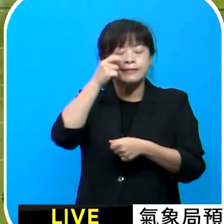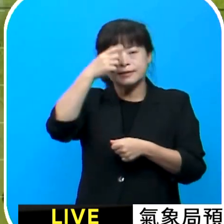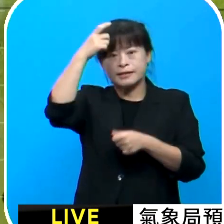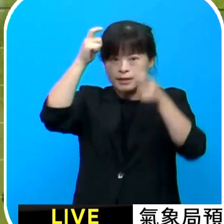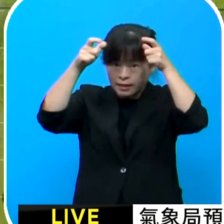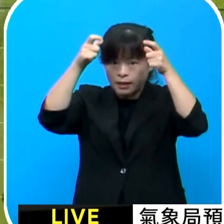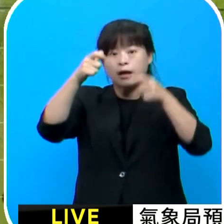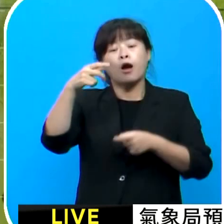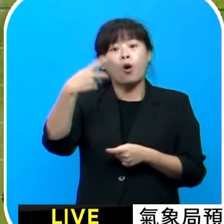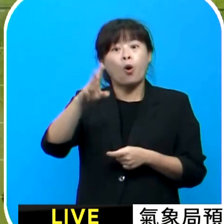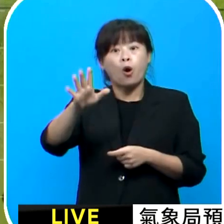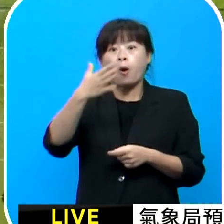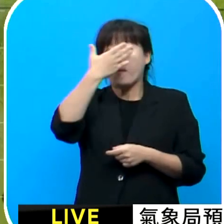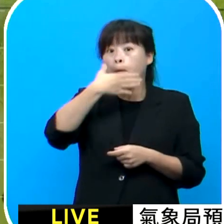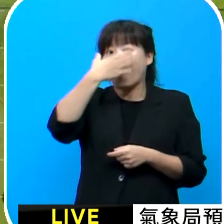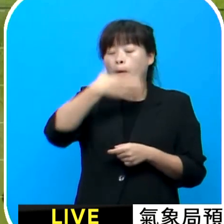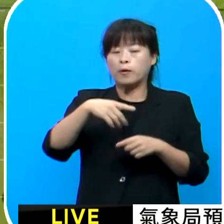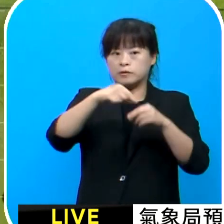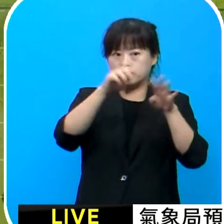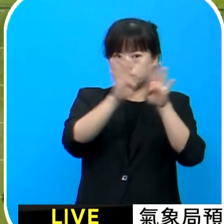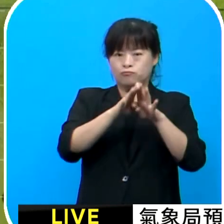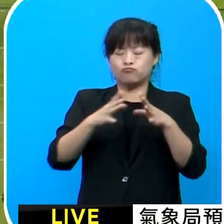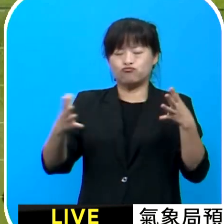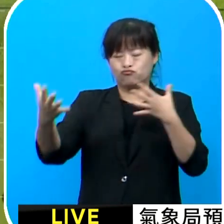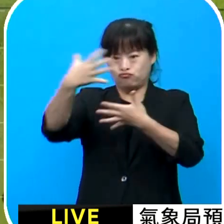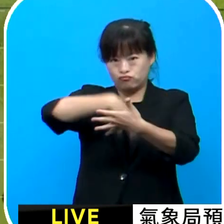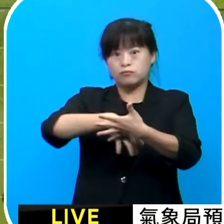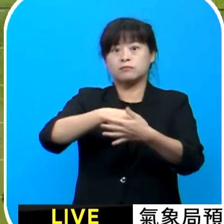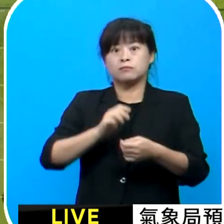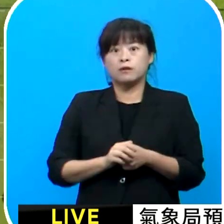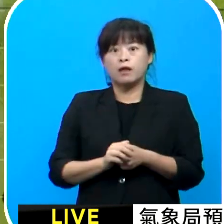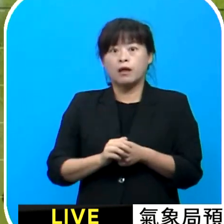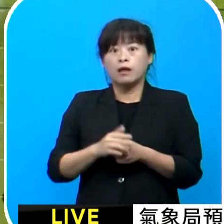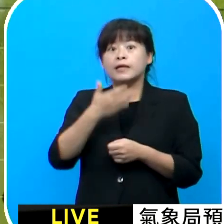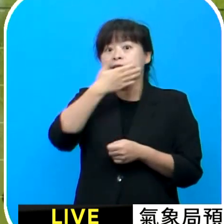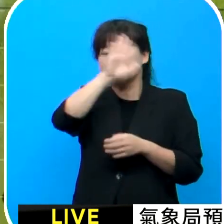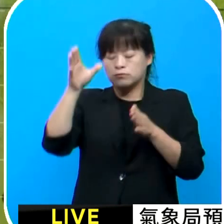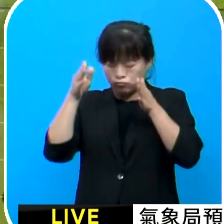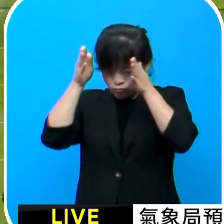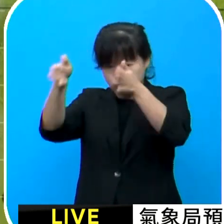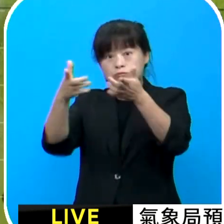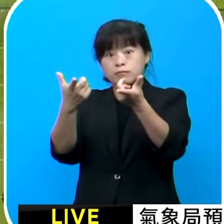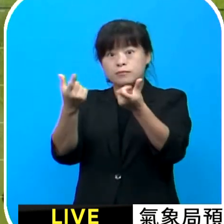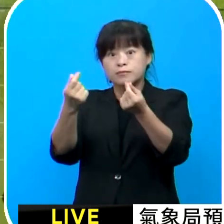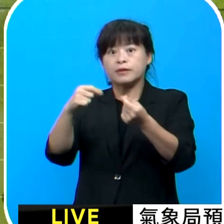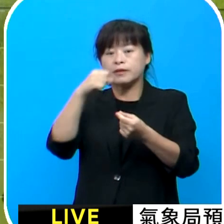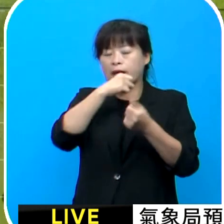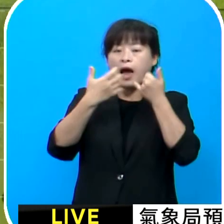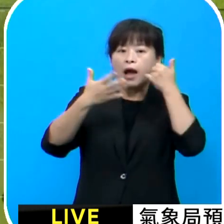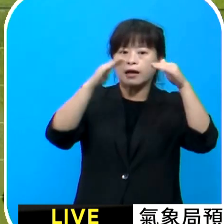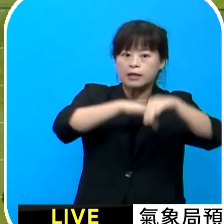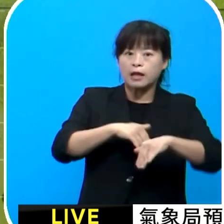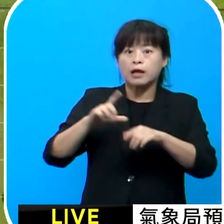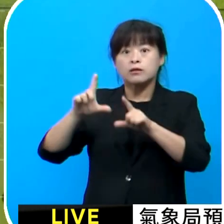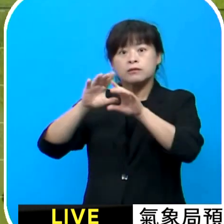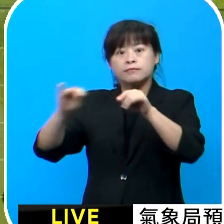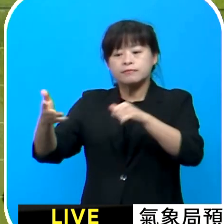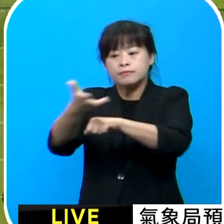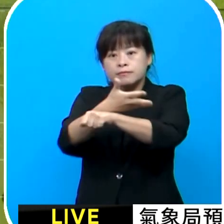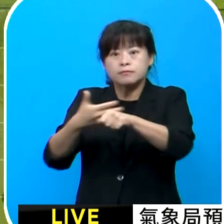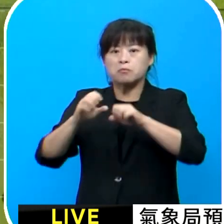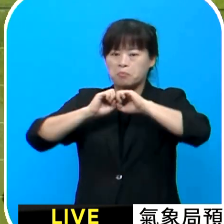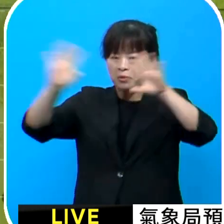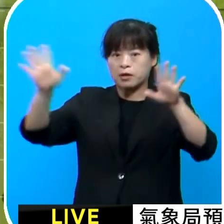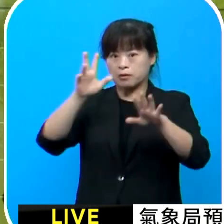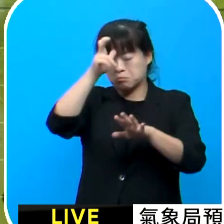高雄以及澎湖跟金门地区，而气象局也持续针对台湾海峡以及东沙岛海面发